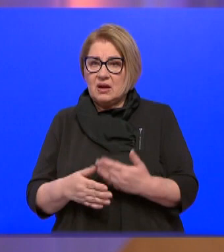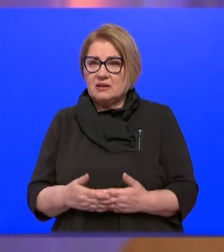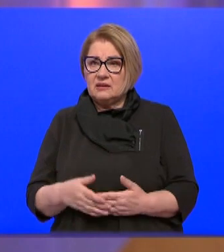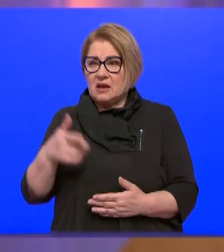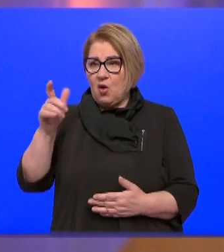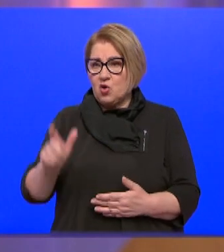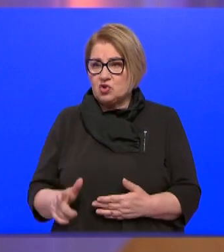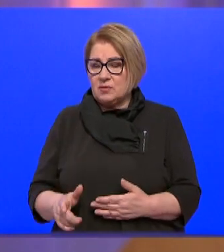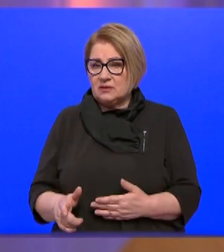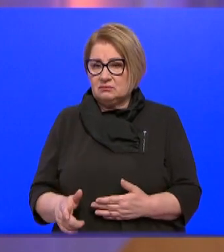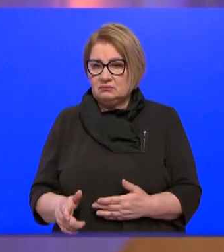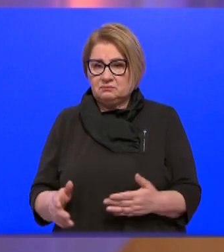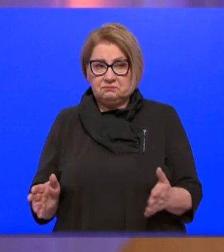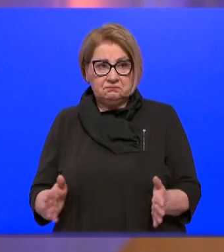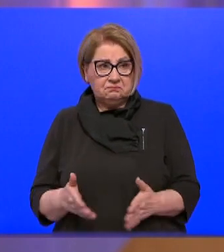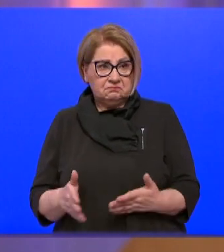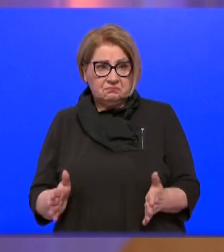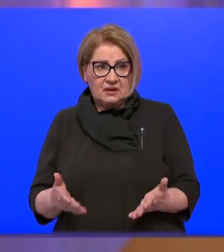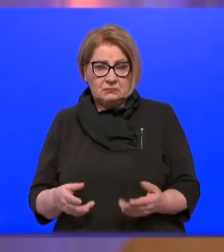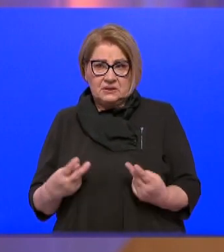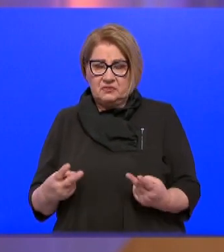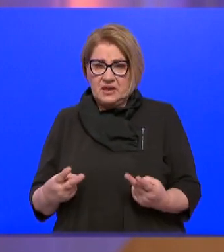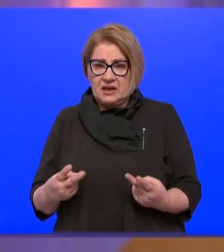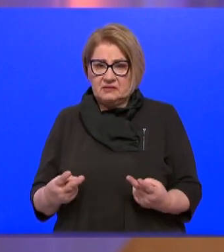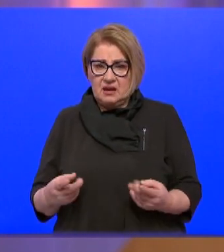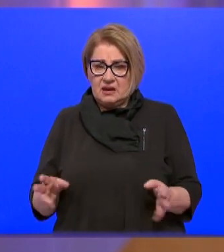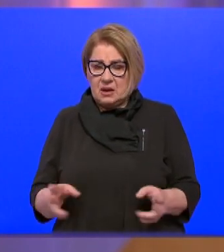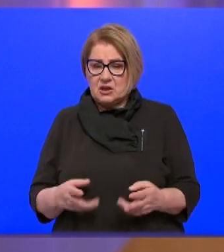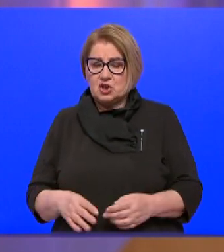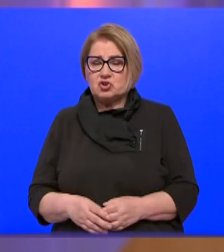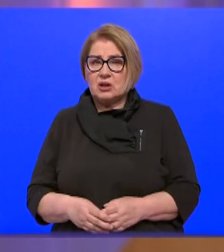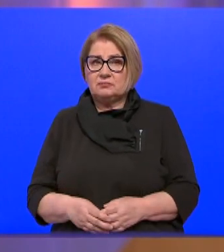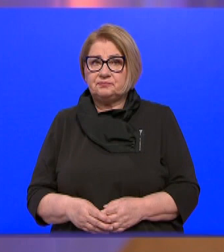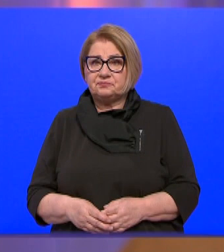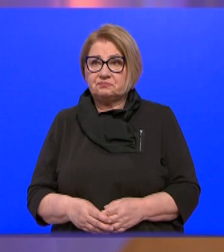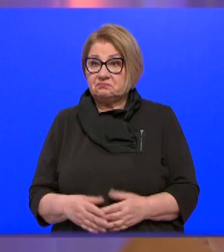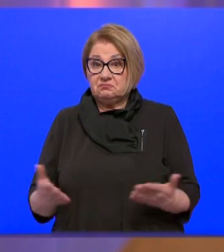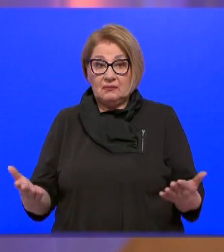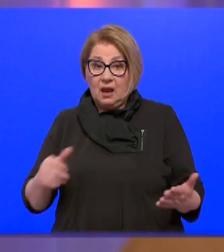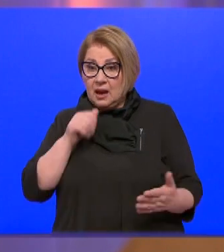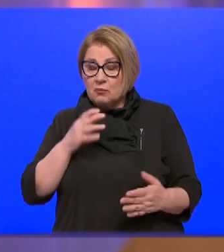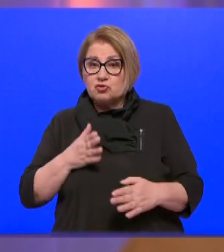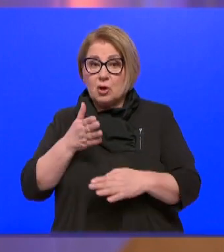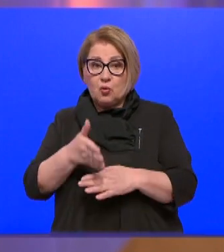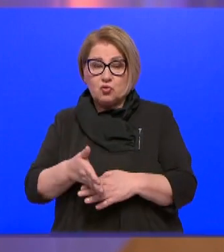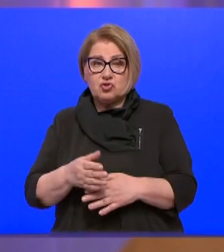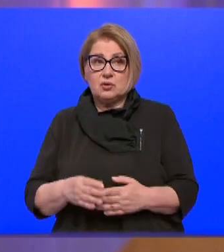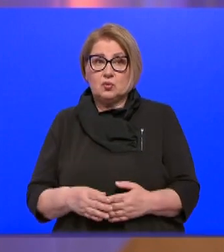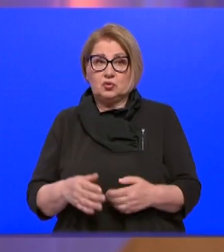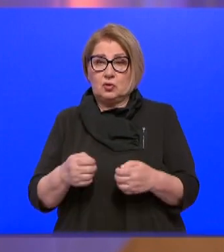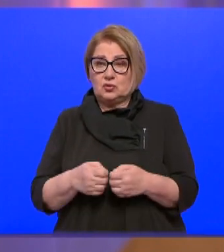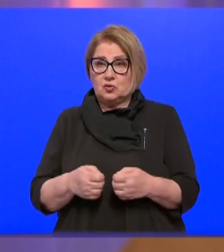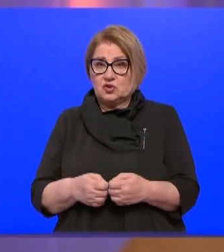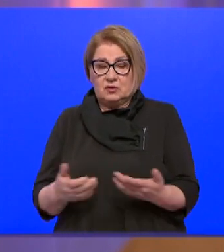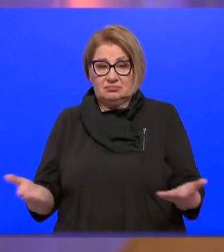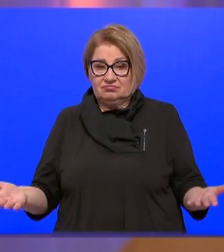ta osoba sada nije vrijedna, nema ništa. I ne može se integrirati u društvo. Da bi doprinosila nešto